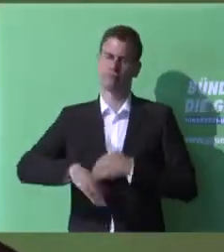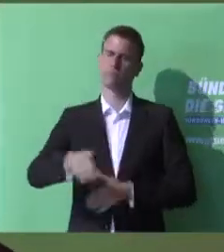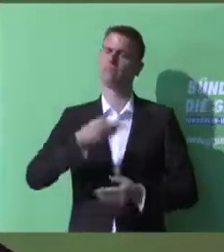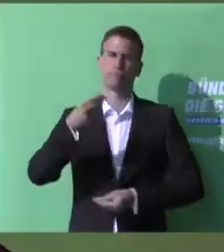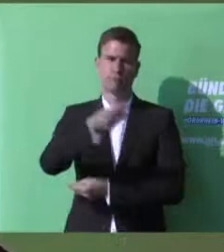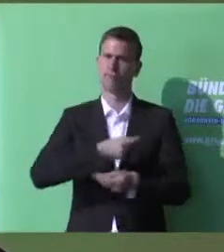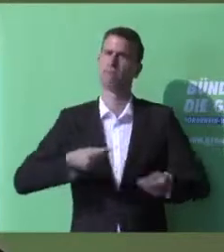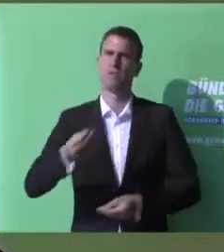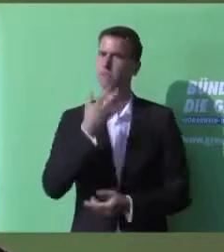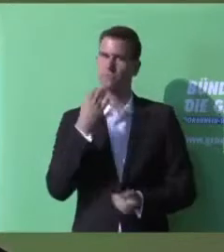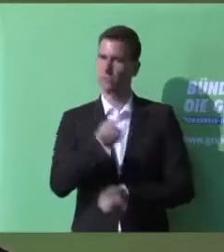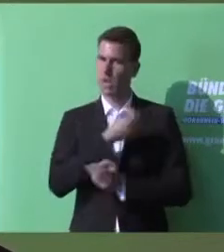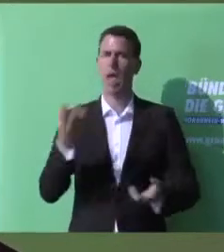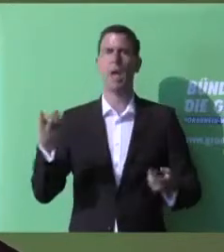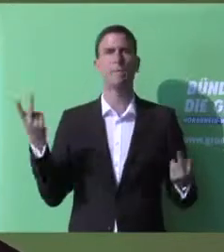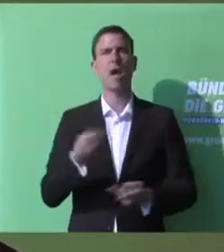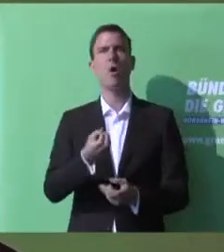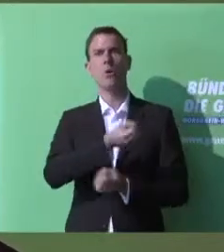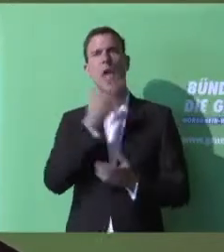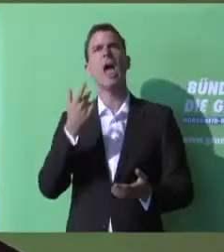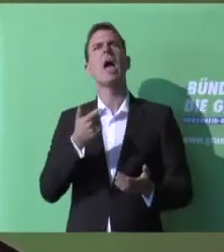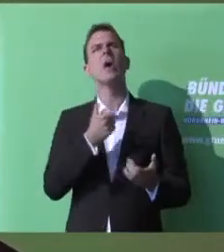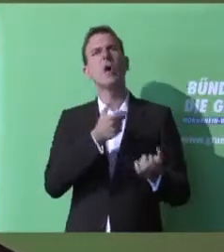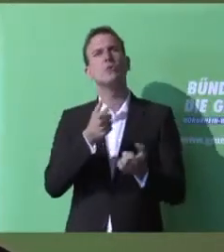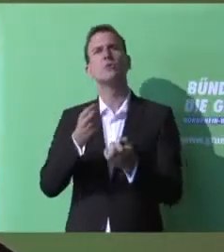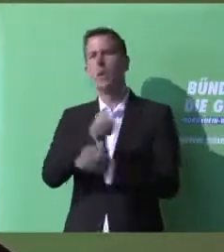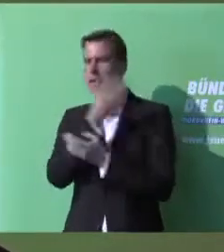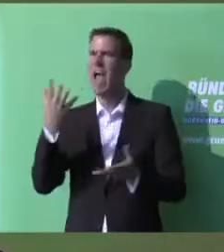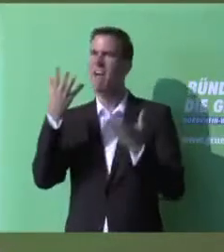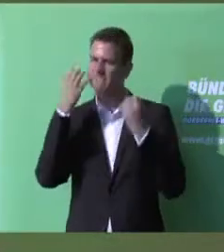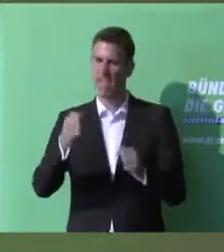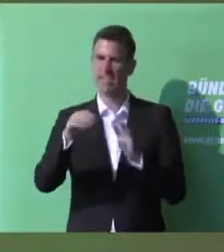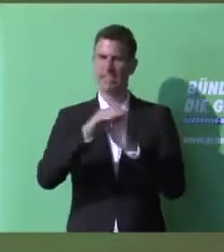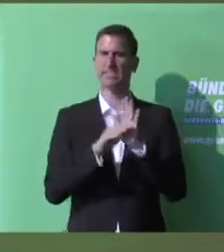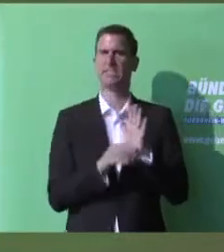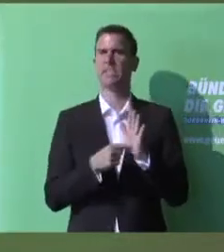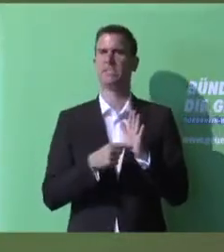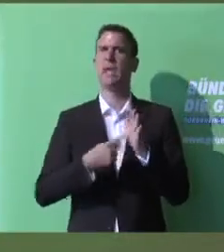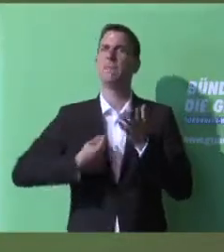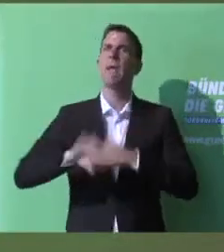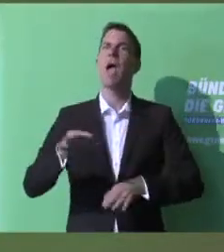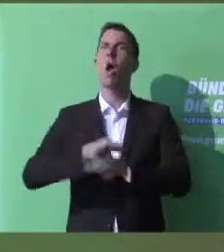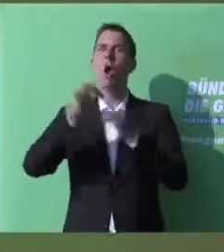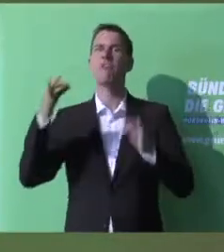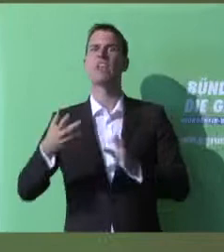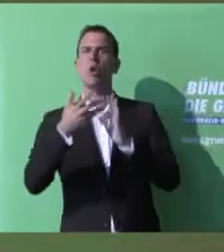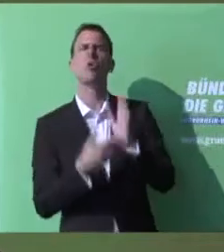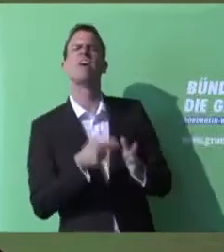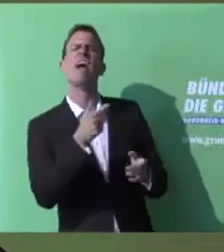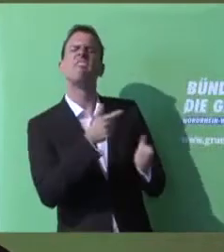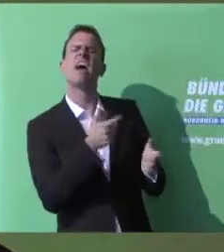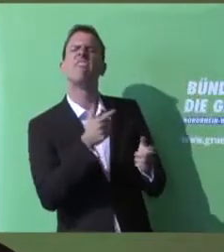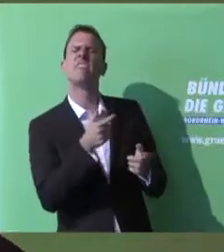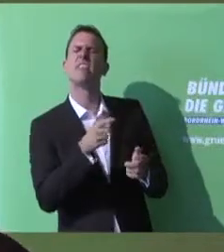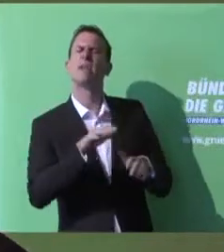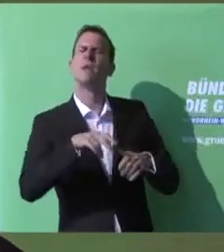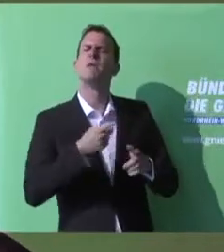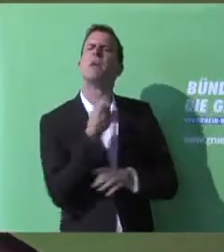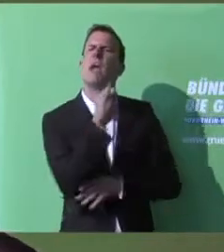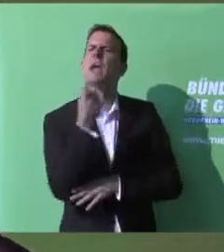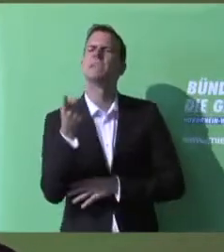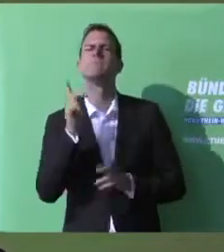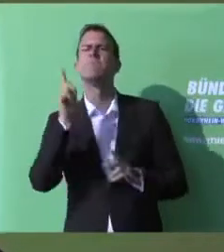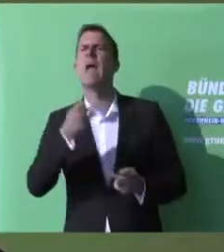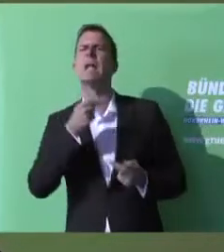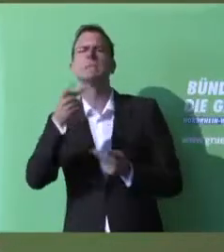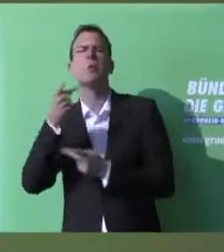ein restriktives Rüstungsexportgesetz und mehr öffentliche Kontrolle bei den Waffenexporten. Länder,